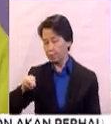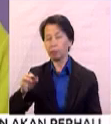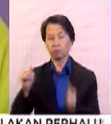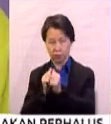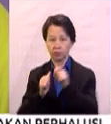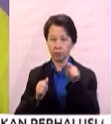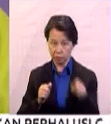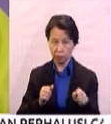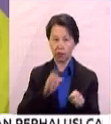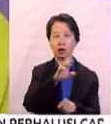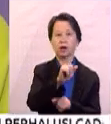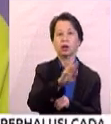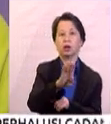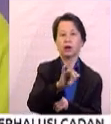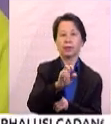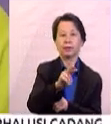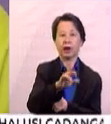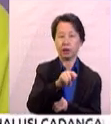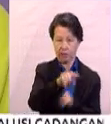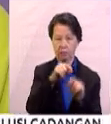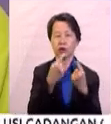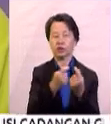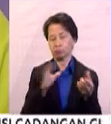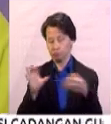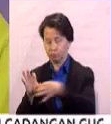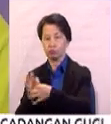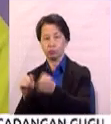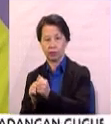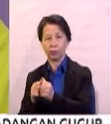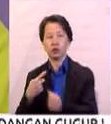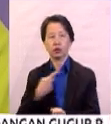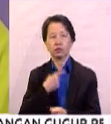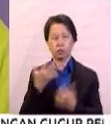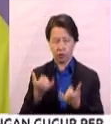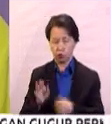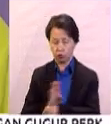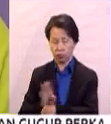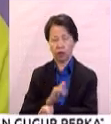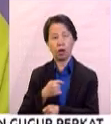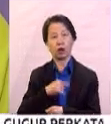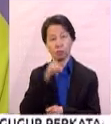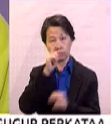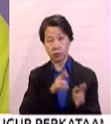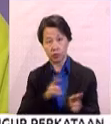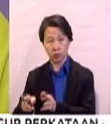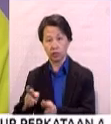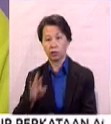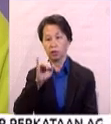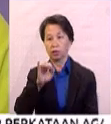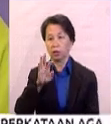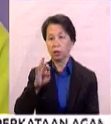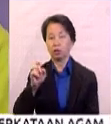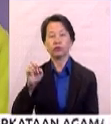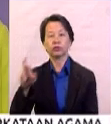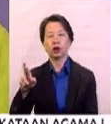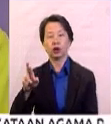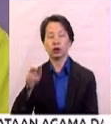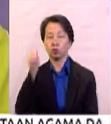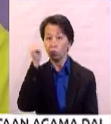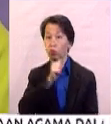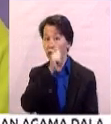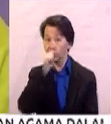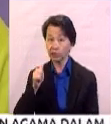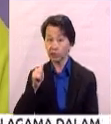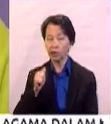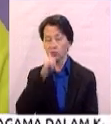bersama dengan Rabani, kumpulan Rabani. Dan kami sedang sibuk sebenarnya, saya merancang untuk program iftar. Bulan puasa dah dekat